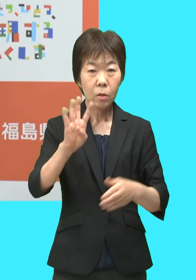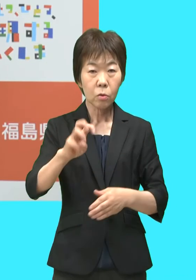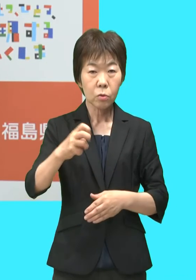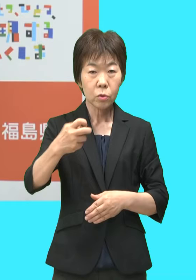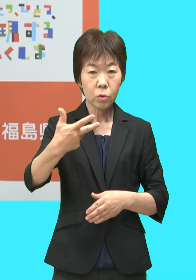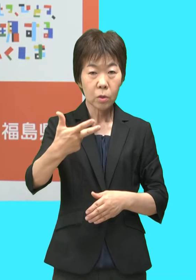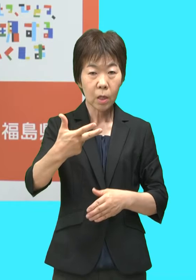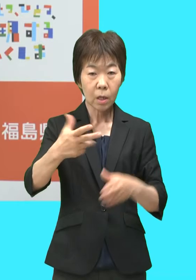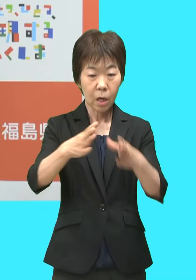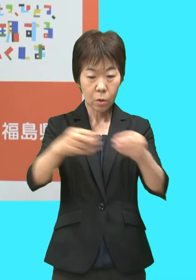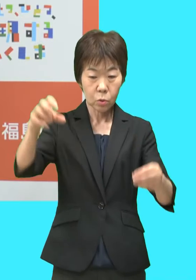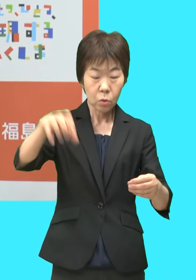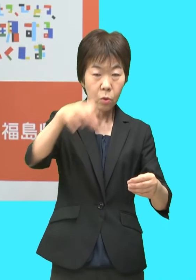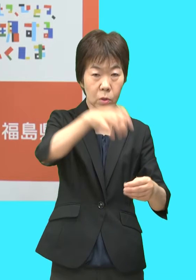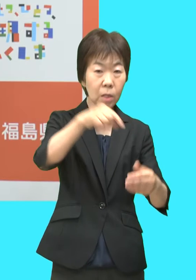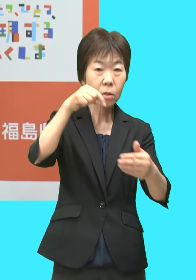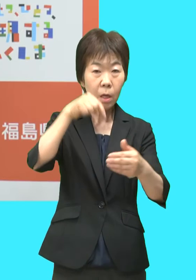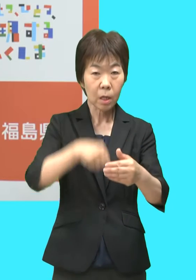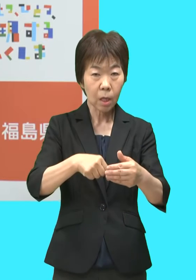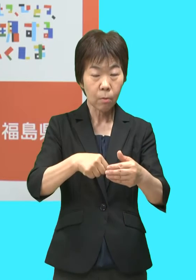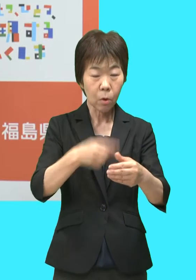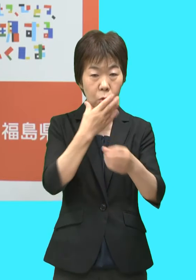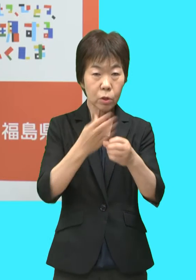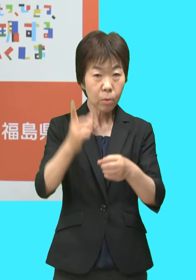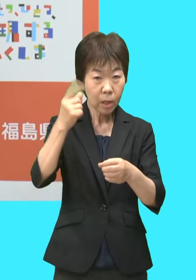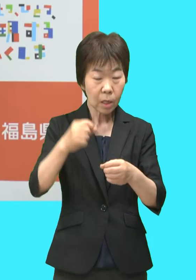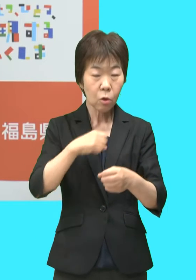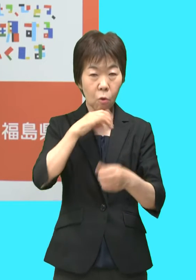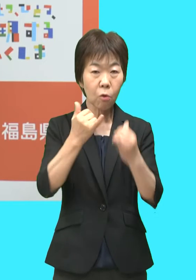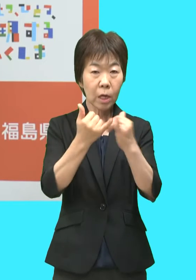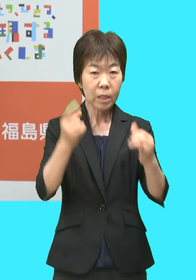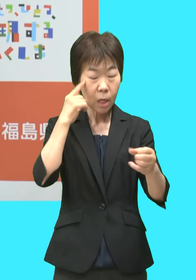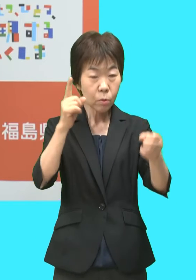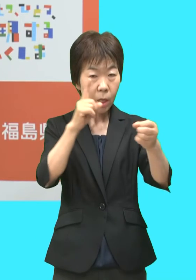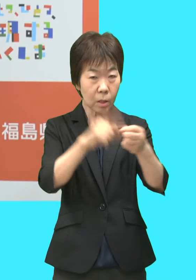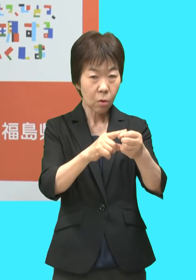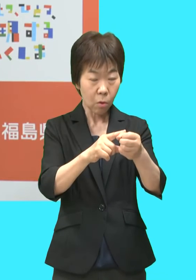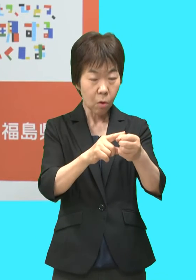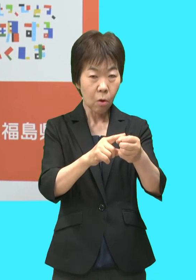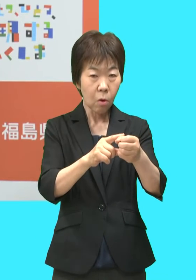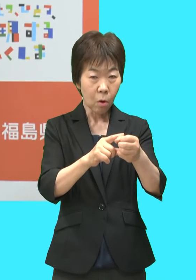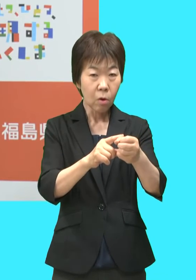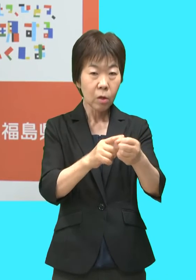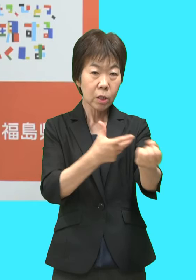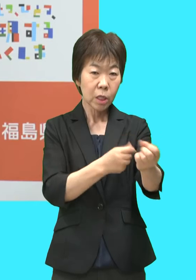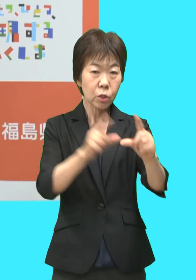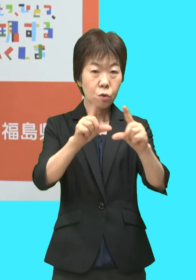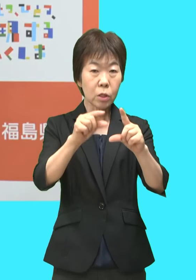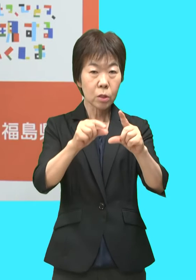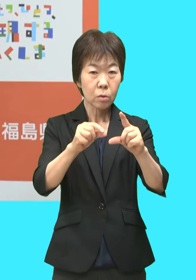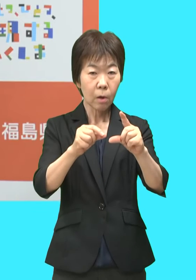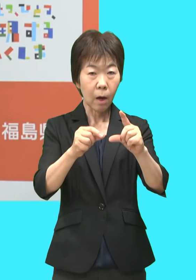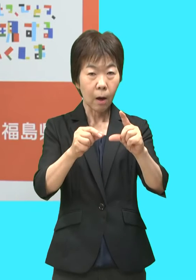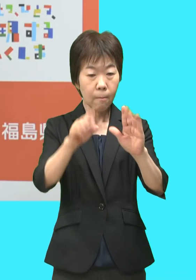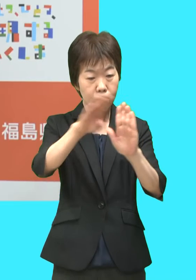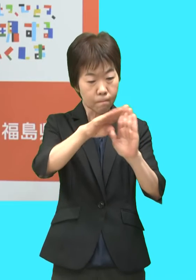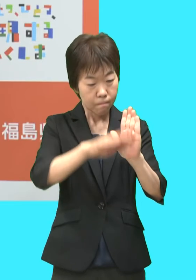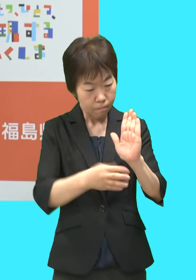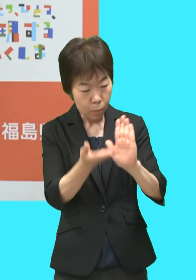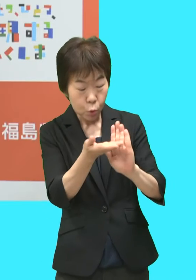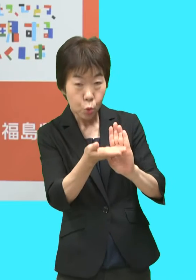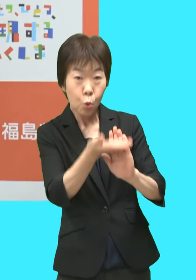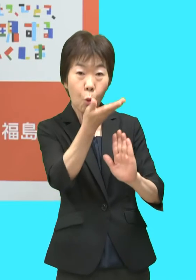都道府県の中でも福島県の高齢者向けのワクチン接種率は非常に上位の方にあります。でしたが